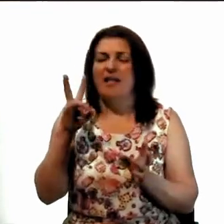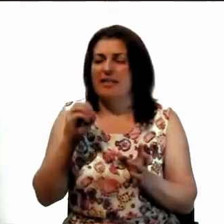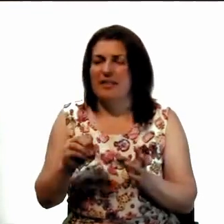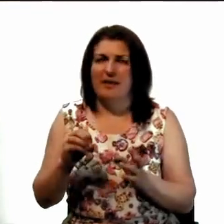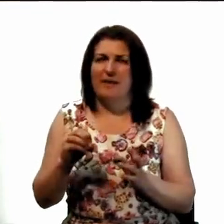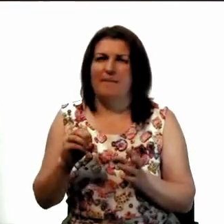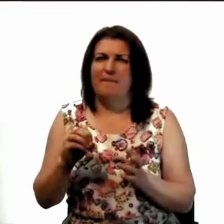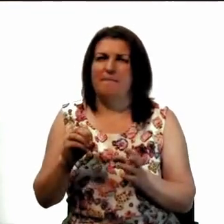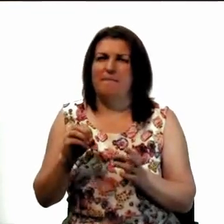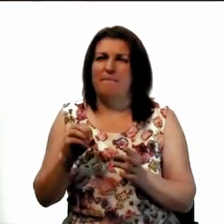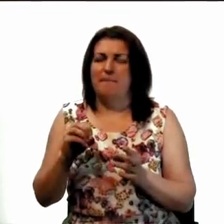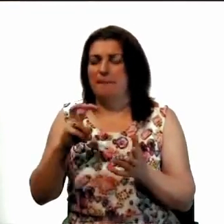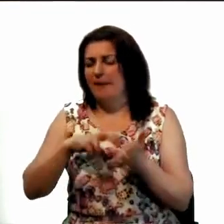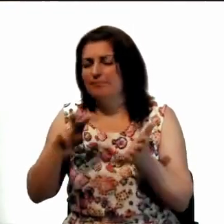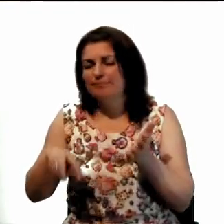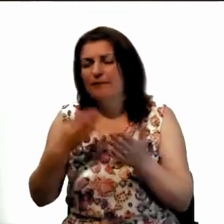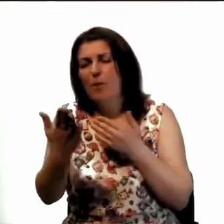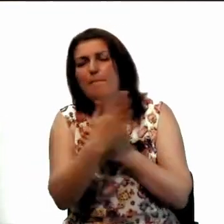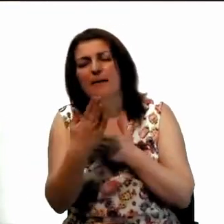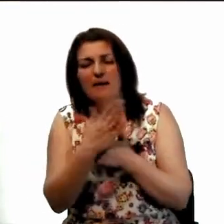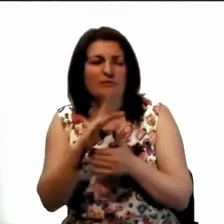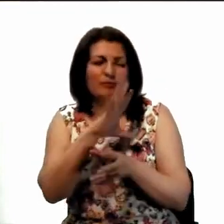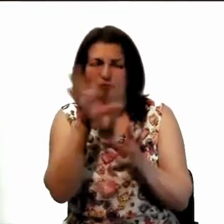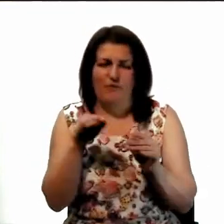приступал повеления твоего.